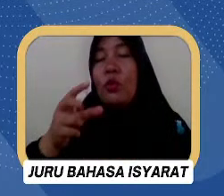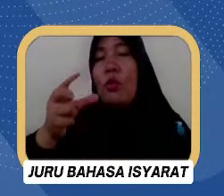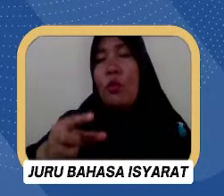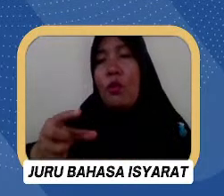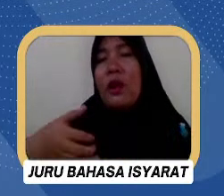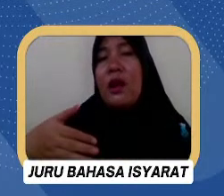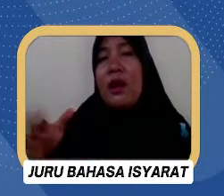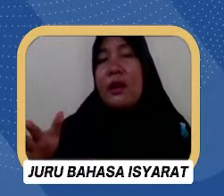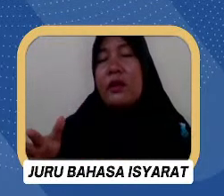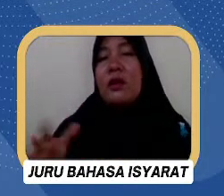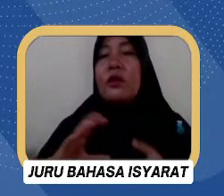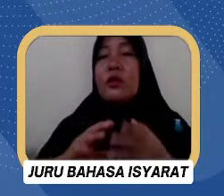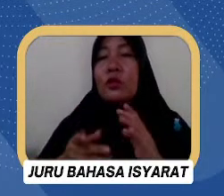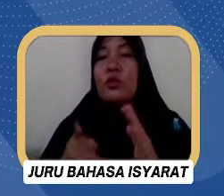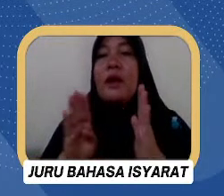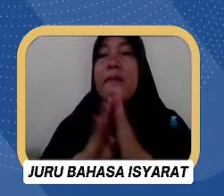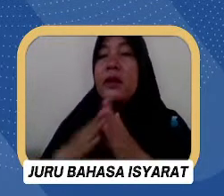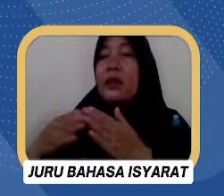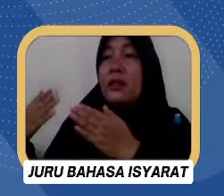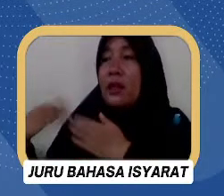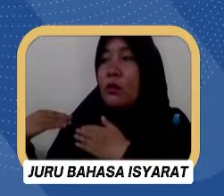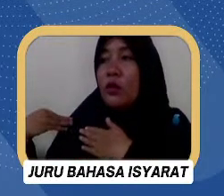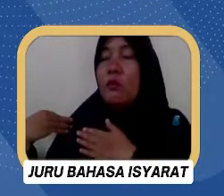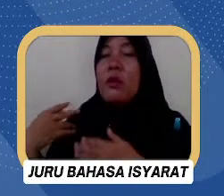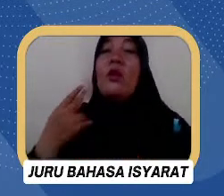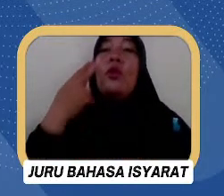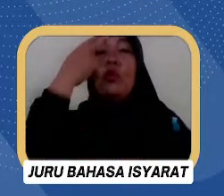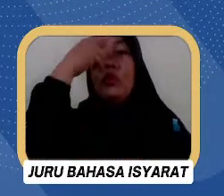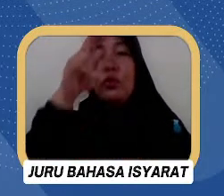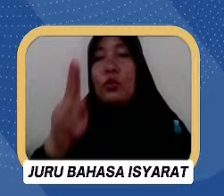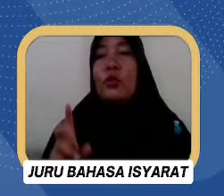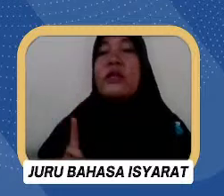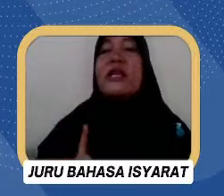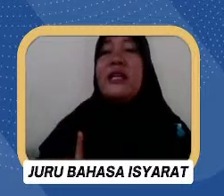bahkan bisa mewarnai masyarakat yang lebih luas lagi.